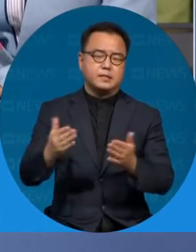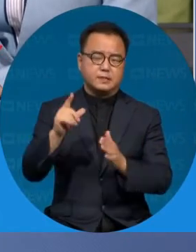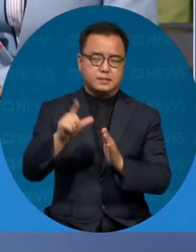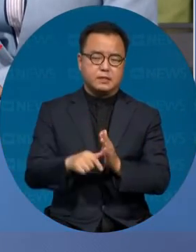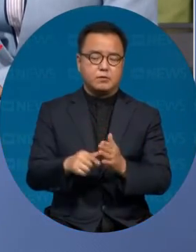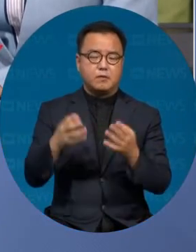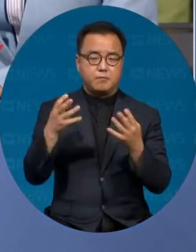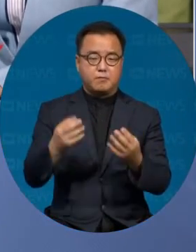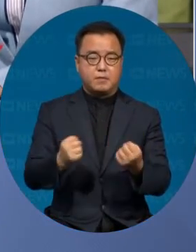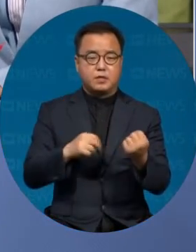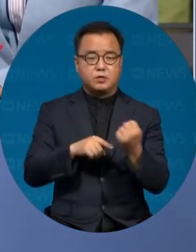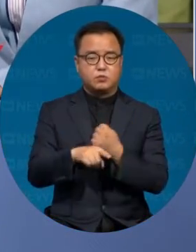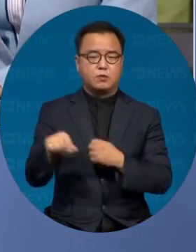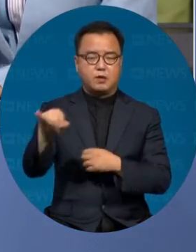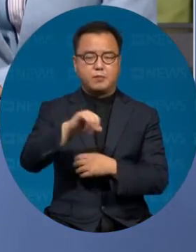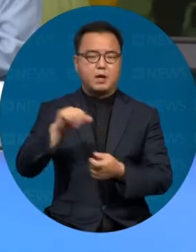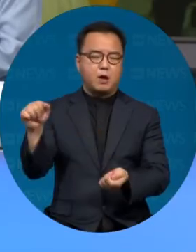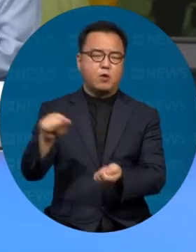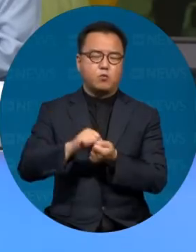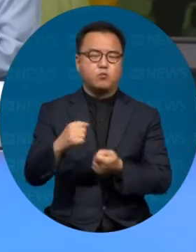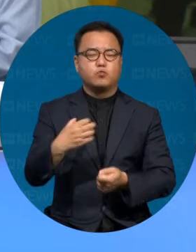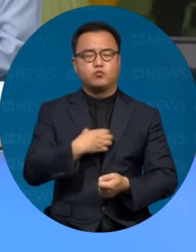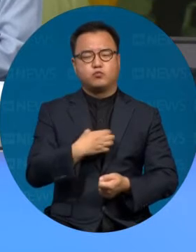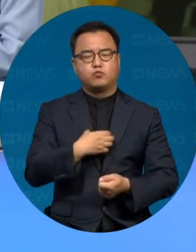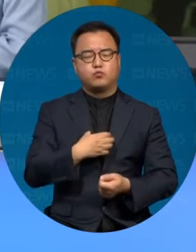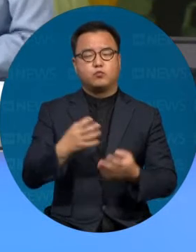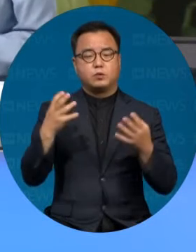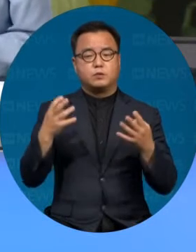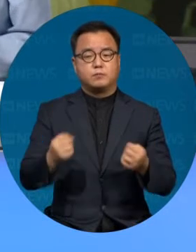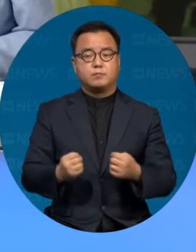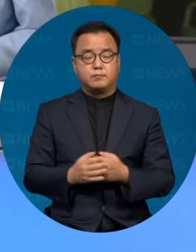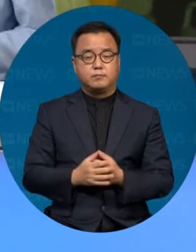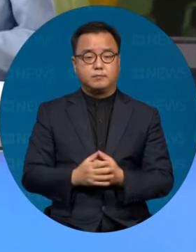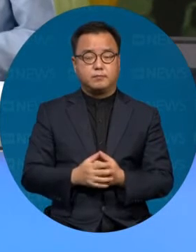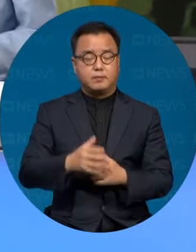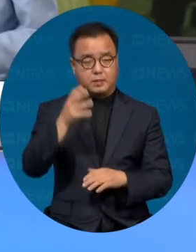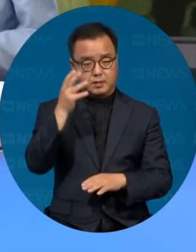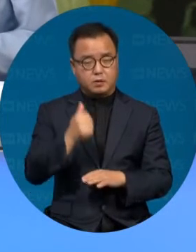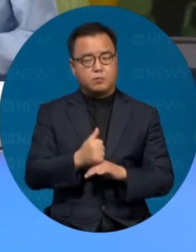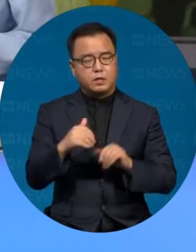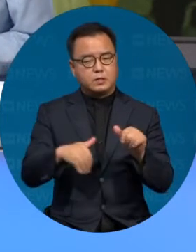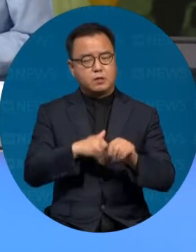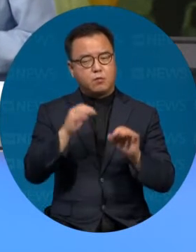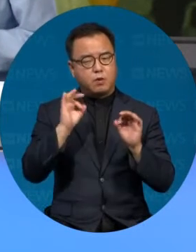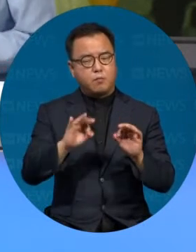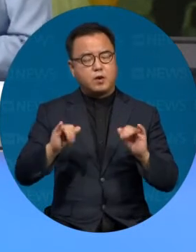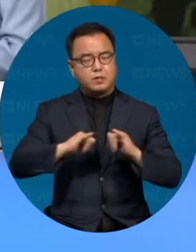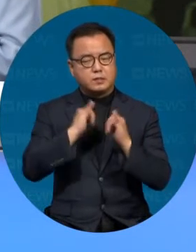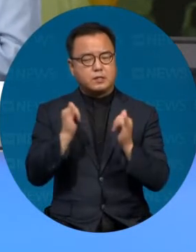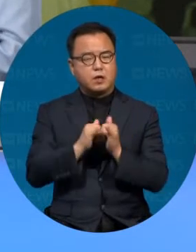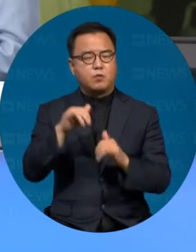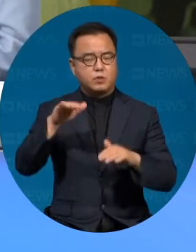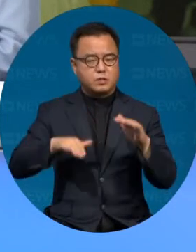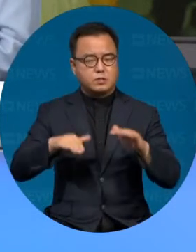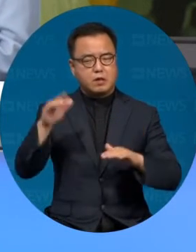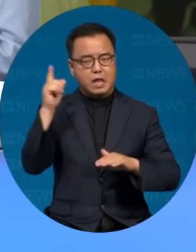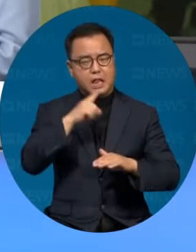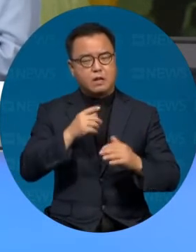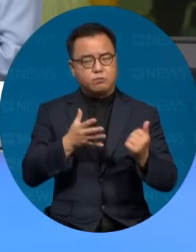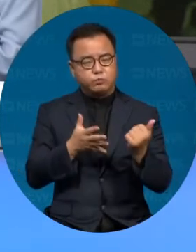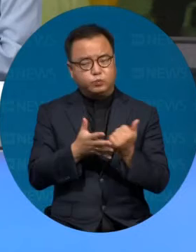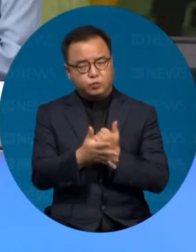이 바이러스에 더 노출될 위험이 높았다는 겁니다. 결국 사회적인 불평등이 열악한 환경으로 이어지고